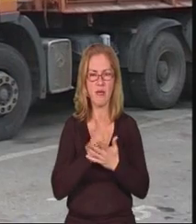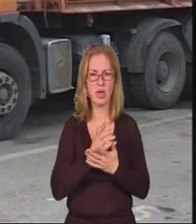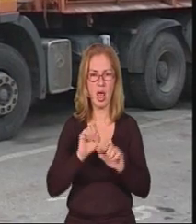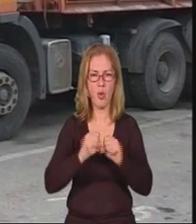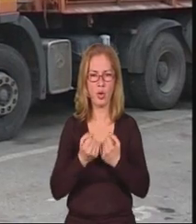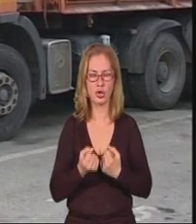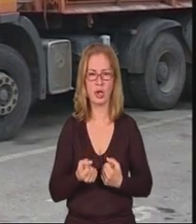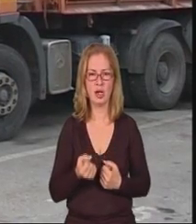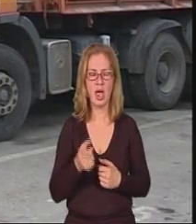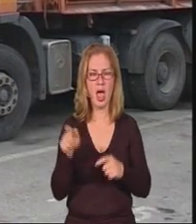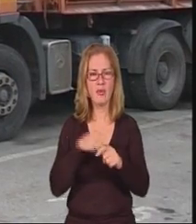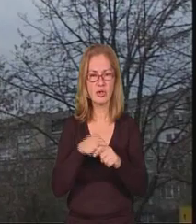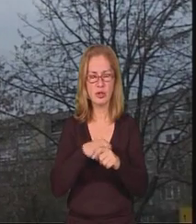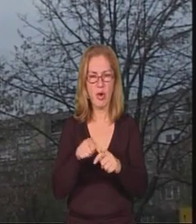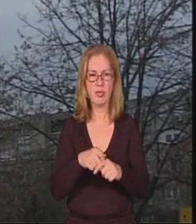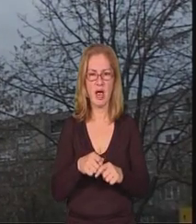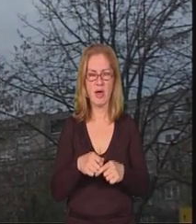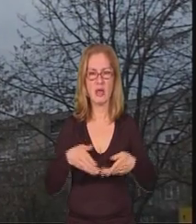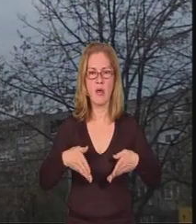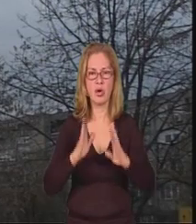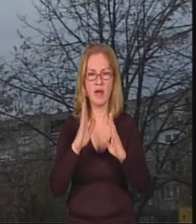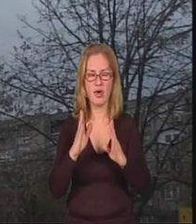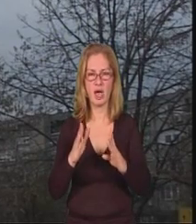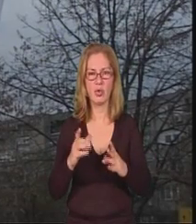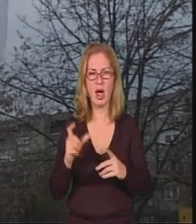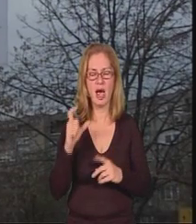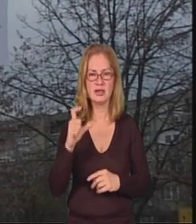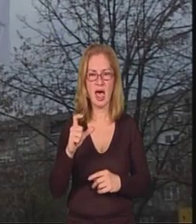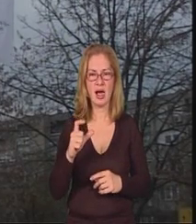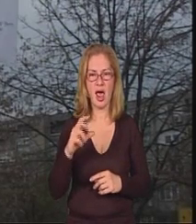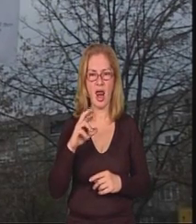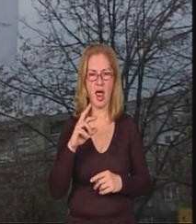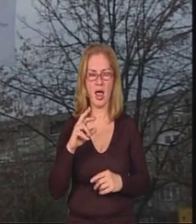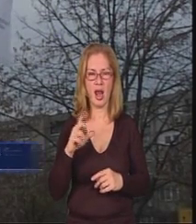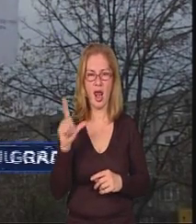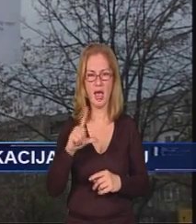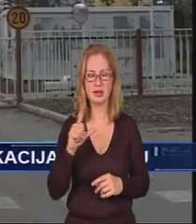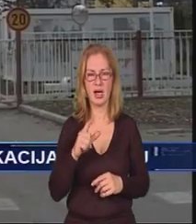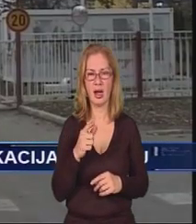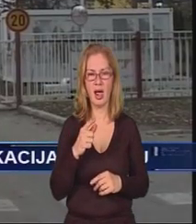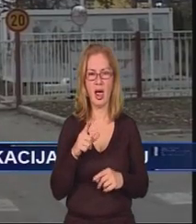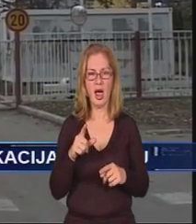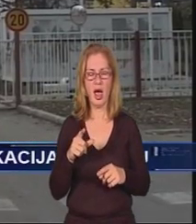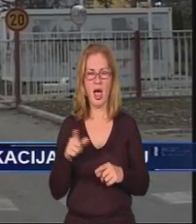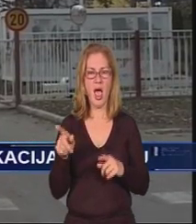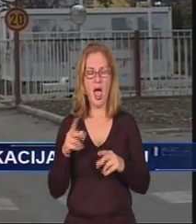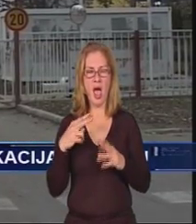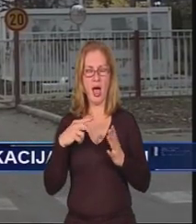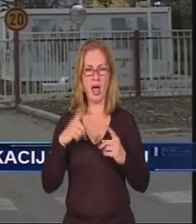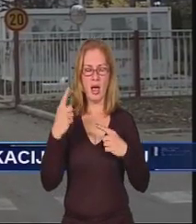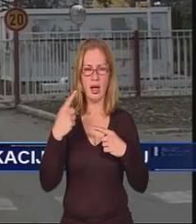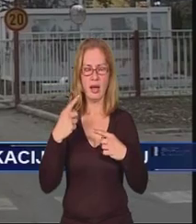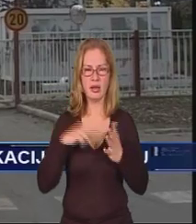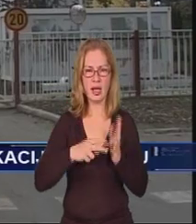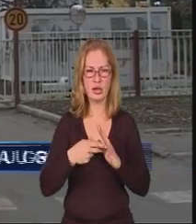Po inspekcijskim nalozima vrše se popravke biciklističke staze na bulevaru Cara Lazara, a u toku je i vraćanje raskopanih površina u tehničko